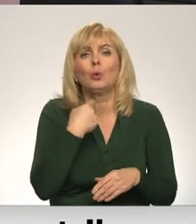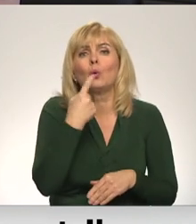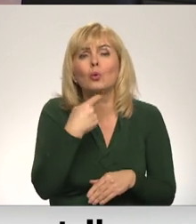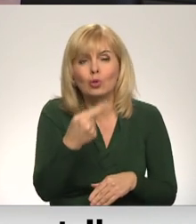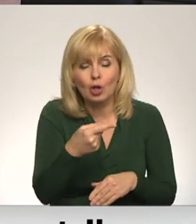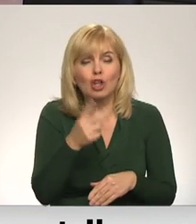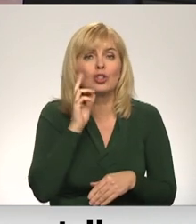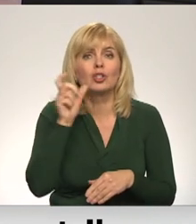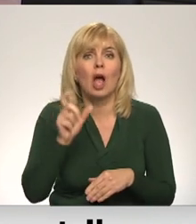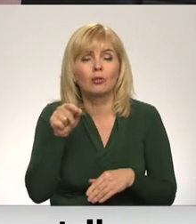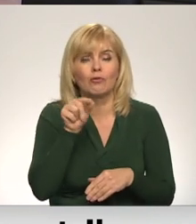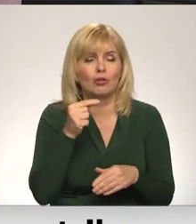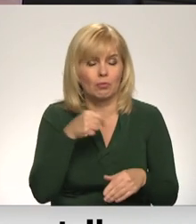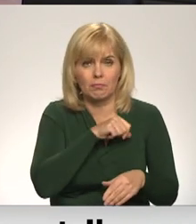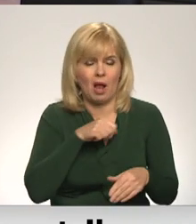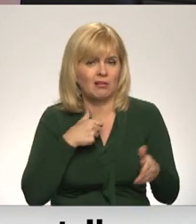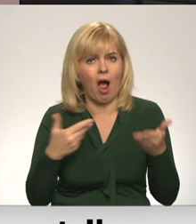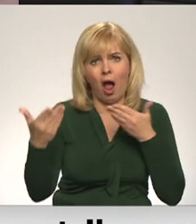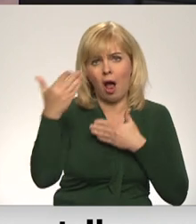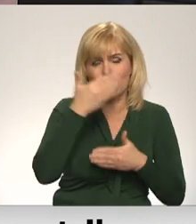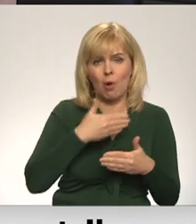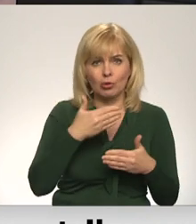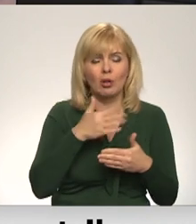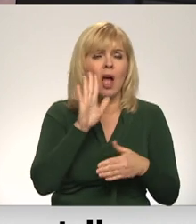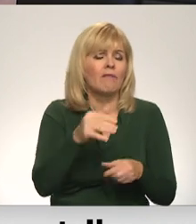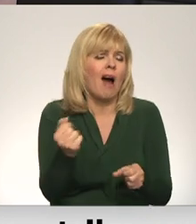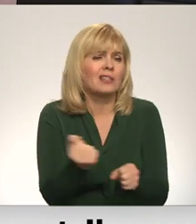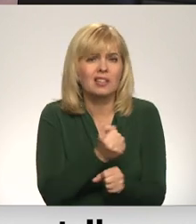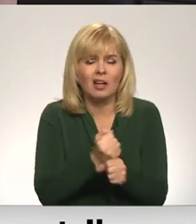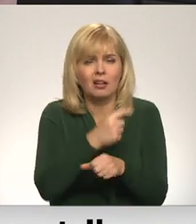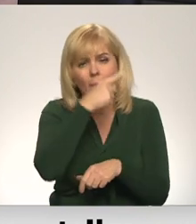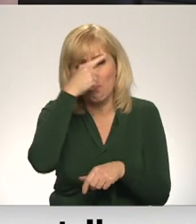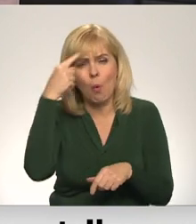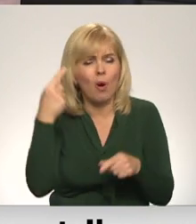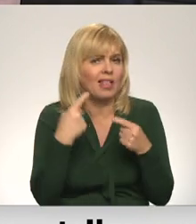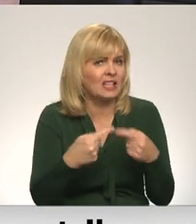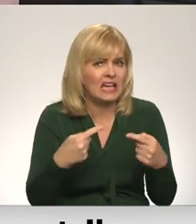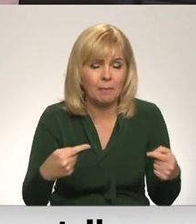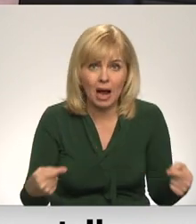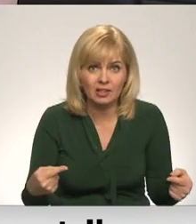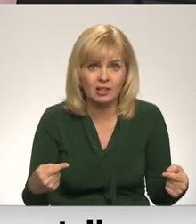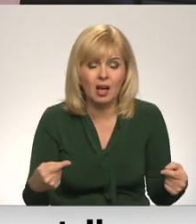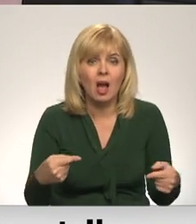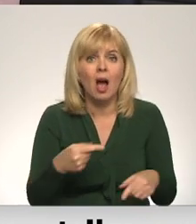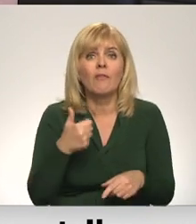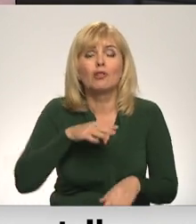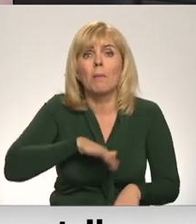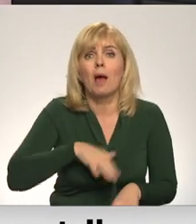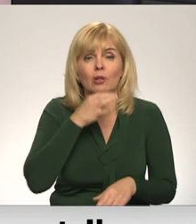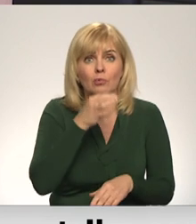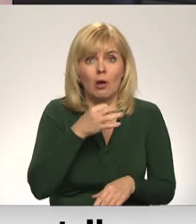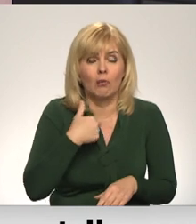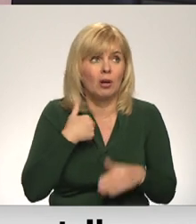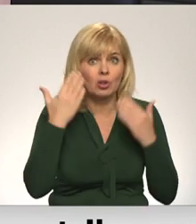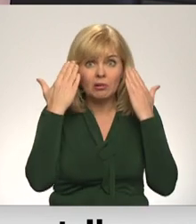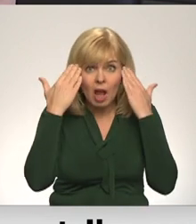tas seniors apmūst. Un viņš var sastrādāt tādas muļķības, ka viņš pēc tam saka, es